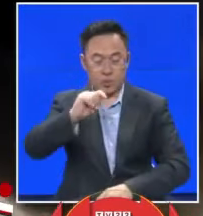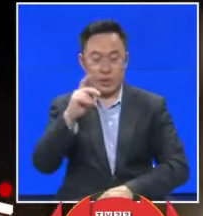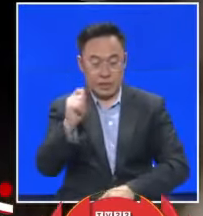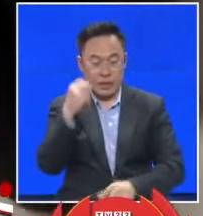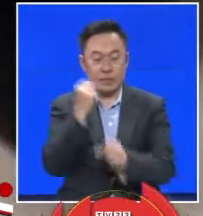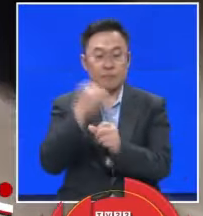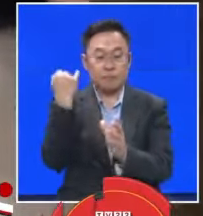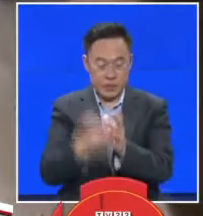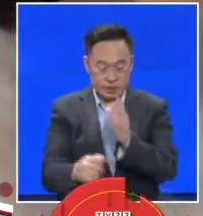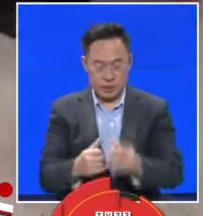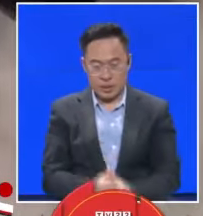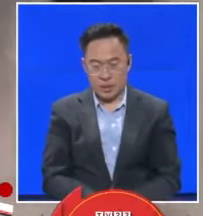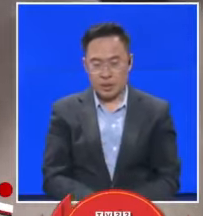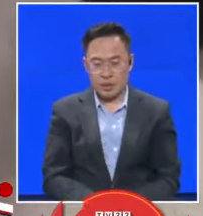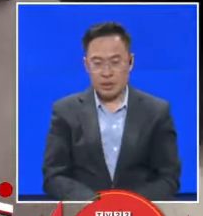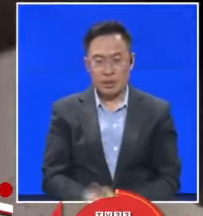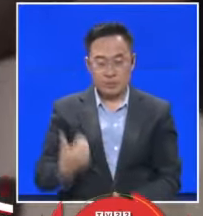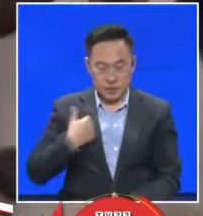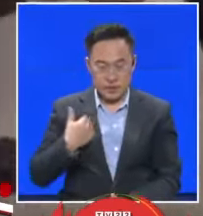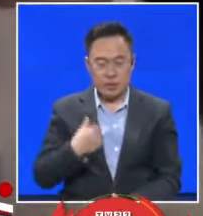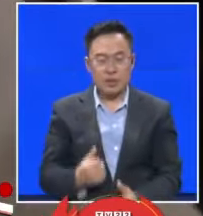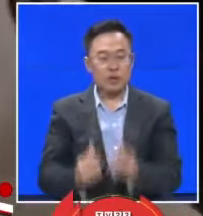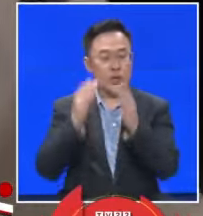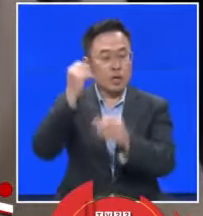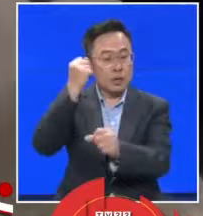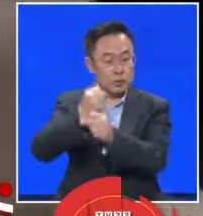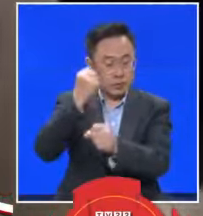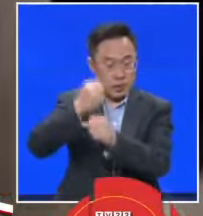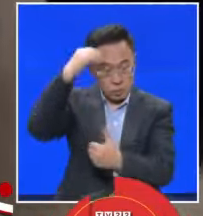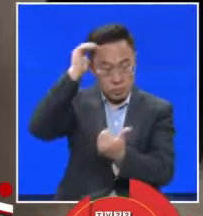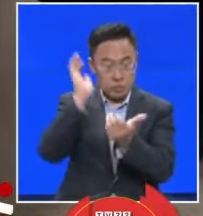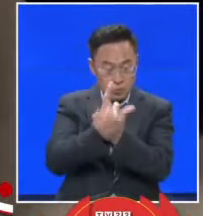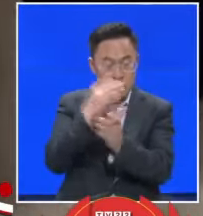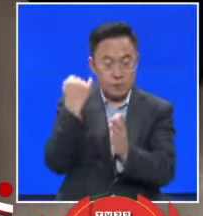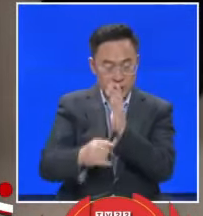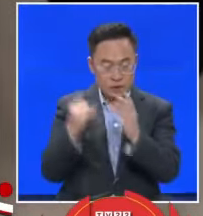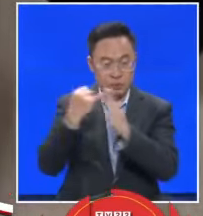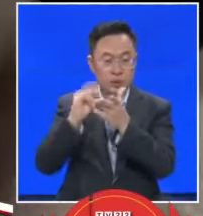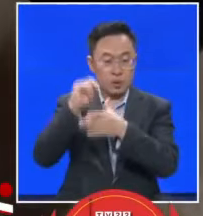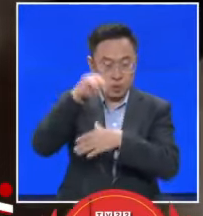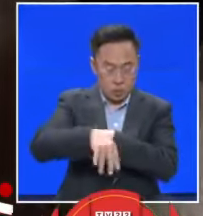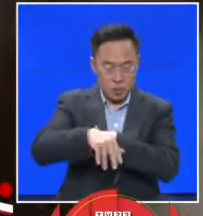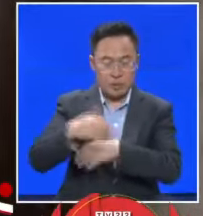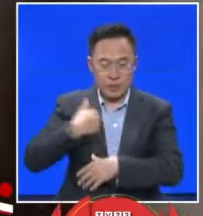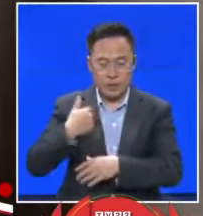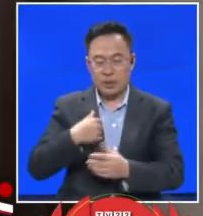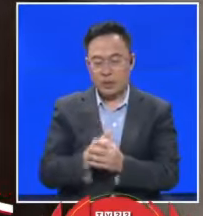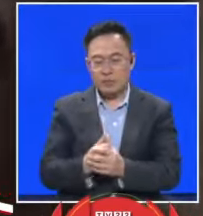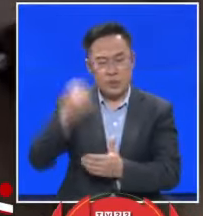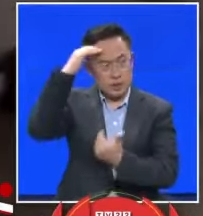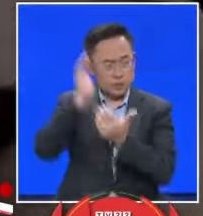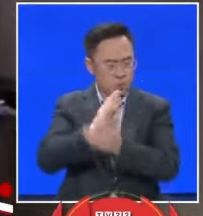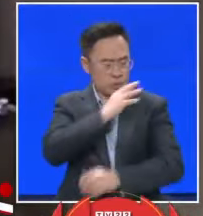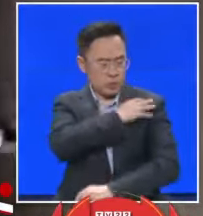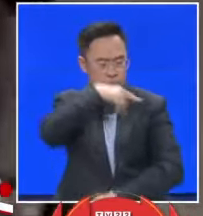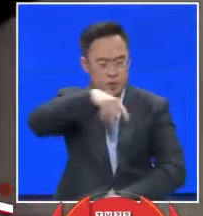ชาครับคือพันตำรวจตรี1นายดาบตำรวจ2นายข้าราชการในจังหวัดนครนายกเขาไปร้องเรียนกับผู้บังคับบัญชาว่าพันตำรวจเอก